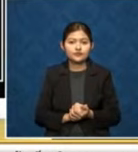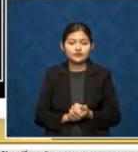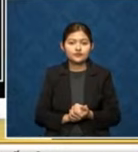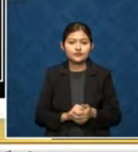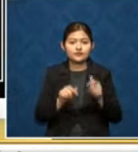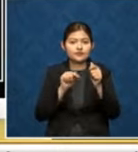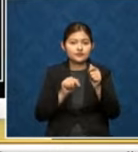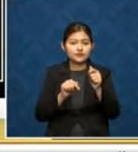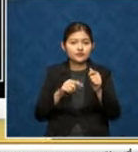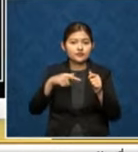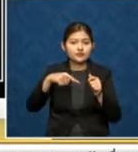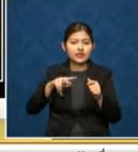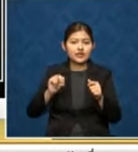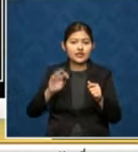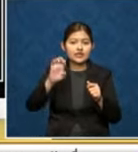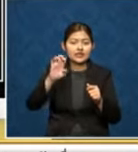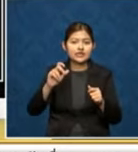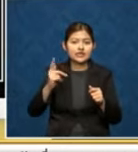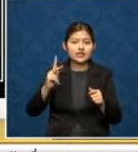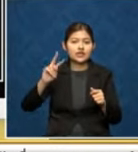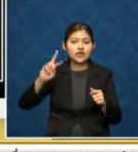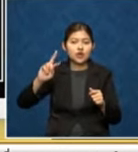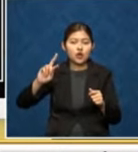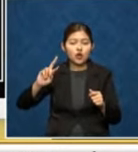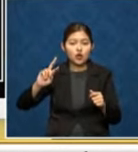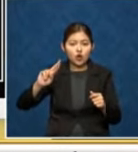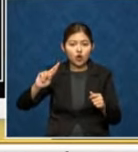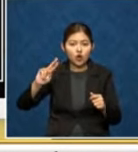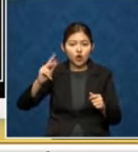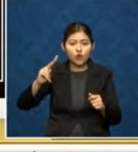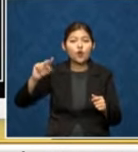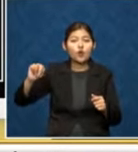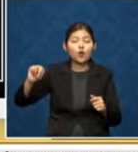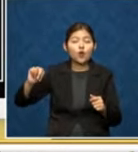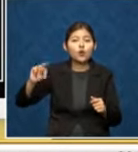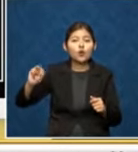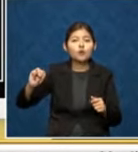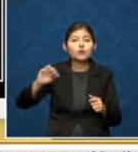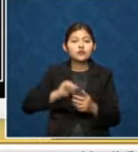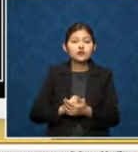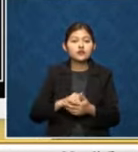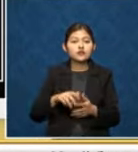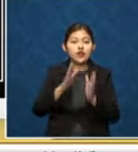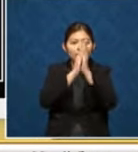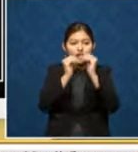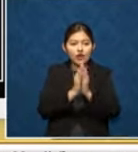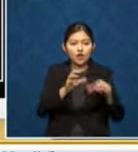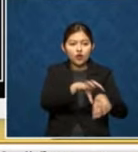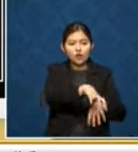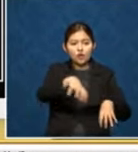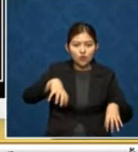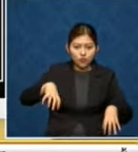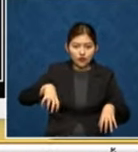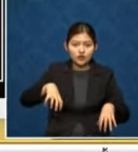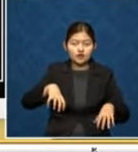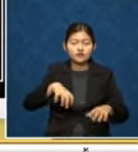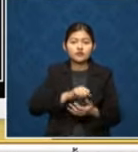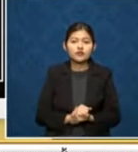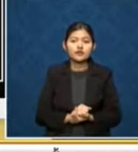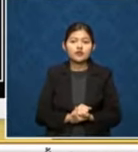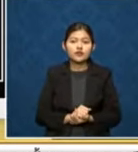อพระนิคมจังหวัดชลบุรีนั้นตำบลโคกเพาะไร่หลักทองท่าข้ามวัดโบสถ์วัดหลวงหน้าพระธาตุนั้นเป็นพื้นที่